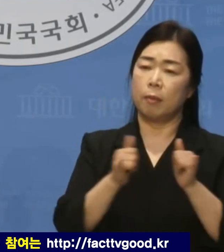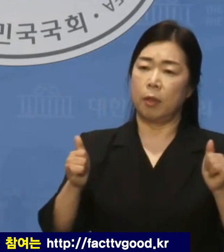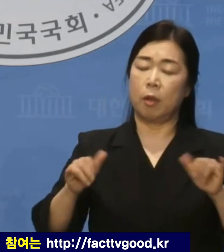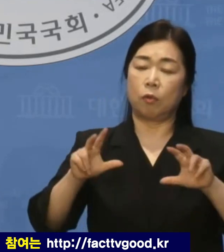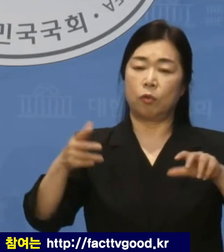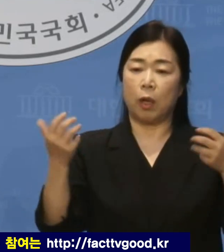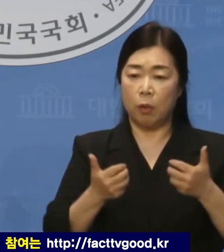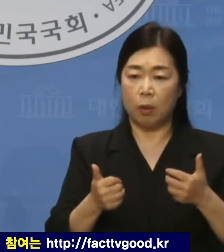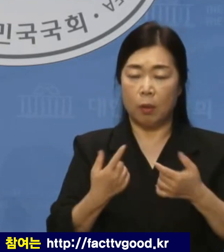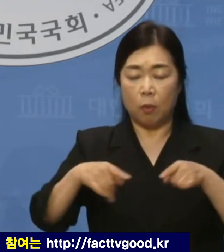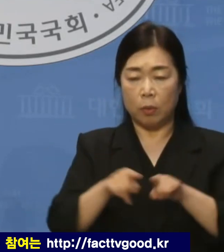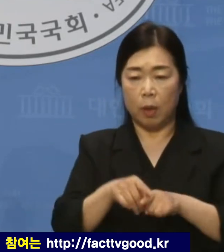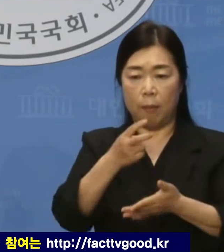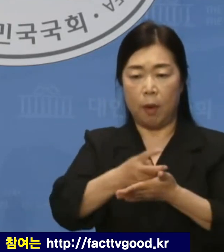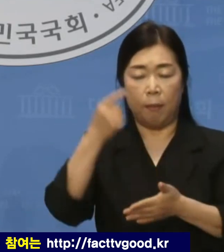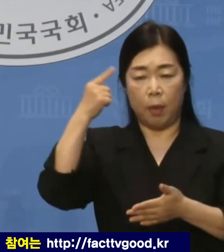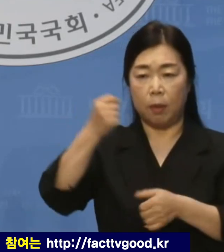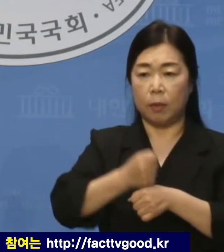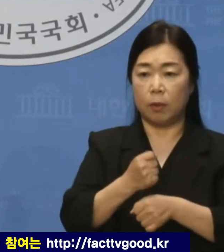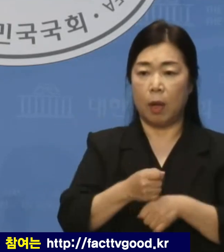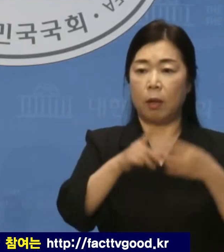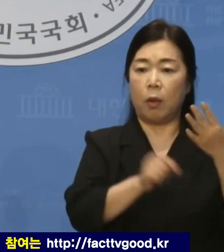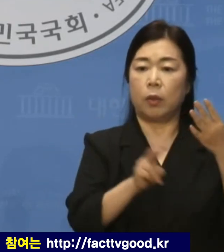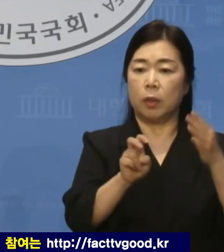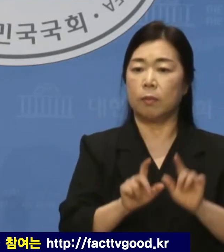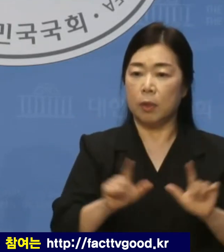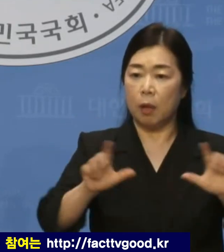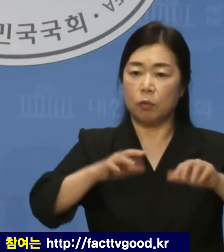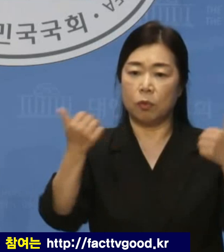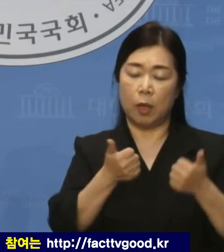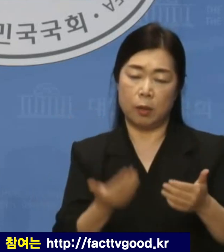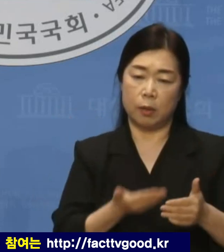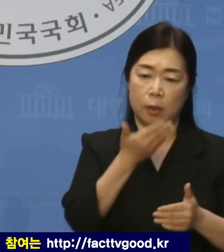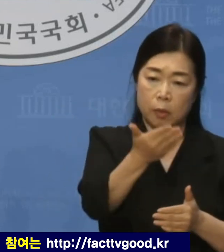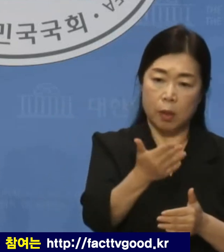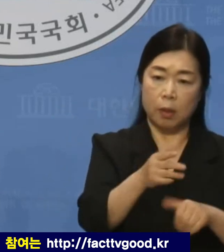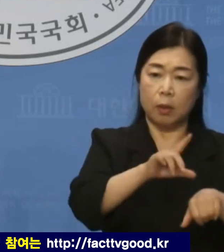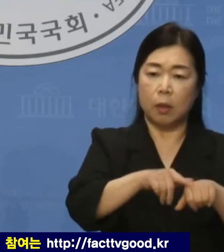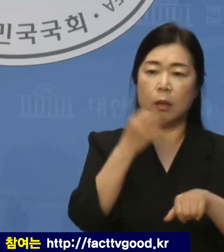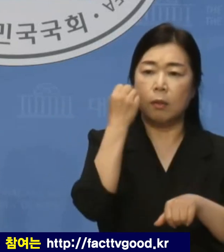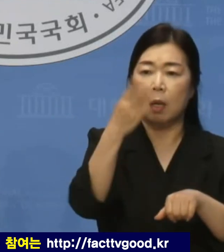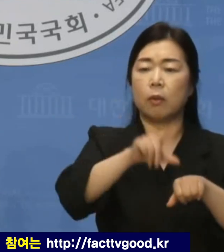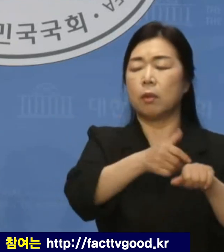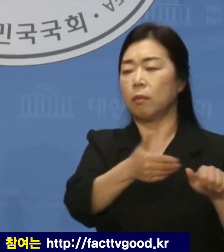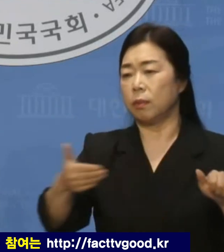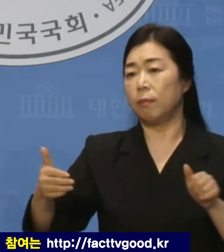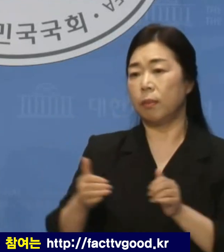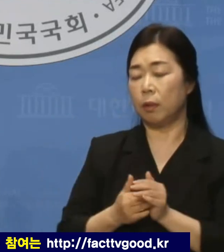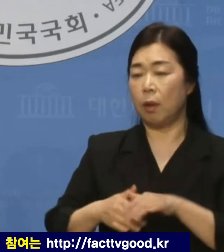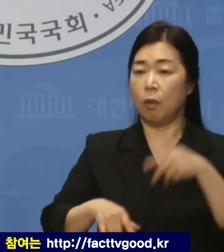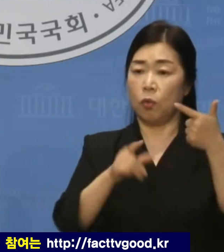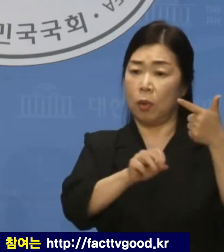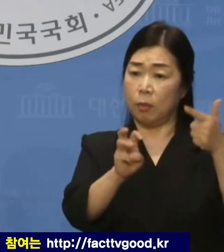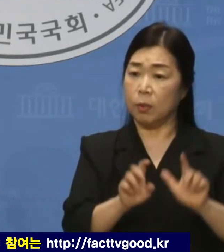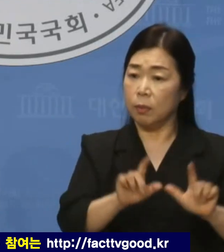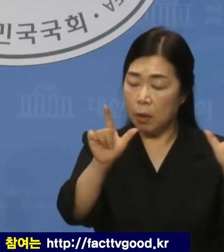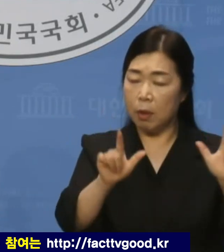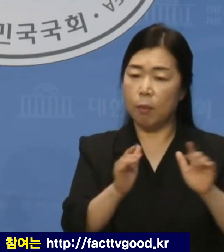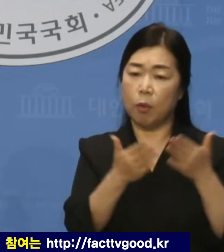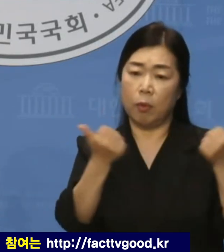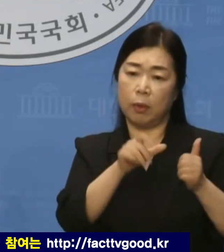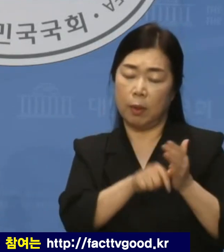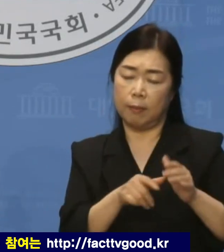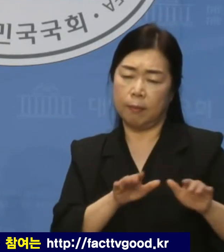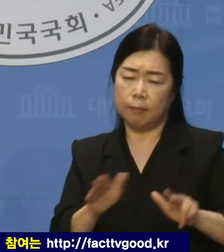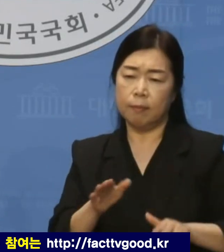183명의 국회의원들이 공동 발의로 4월 20일 날 국회에 제출된 지 4개월이 지났습니다. 또 6월 30일 날